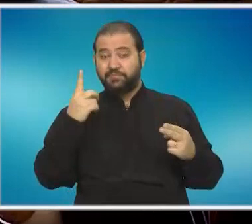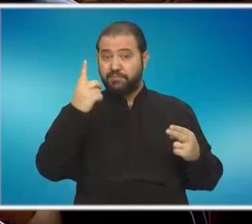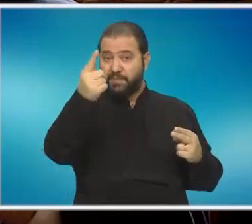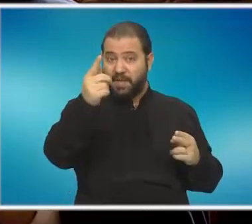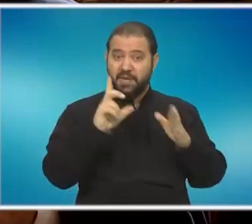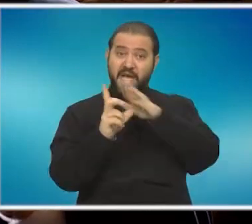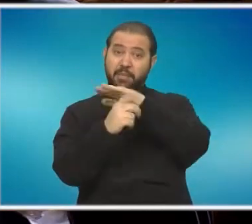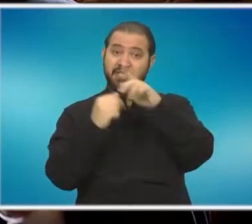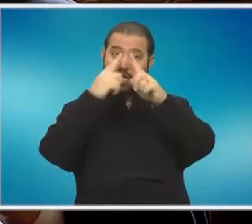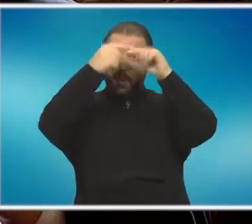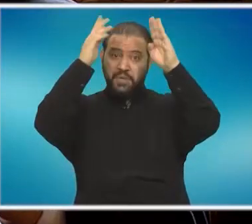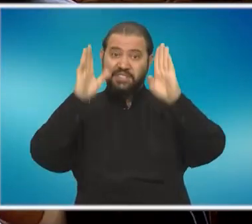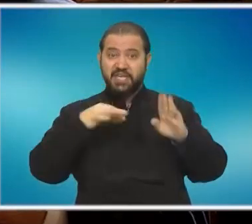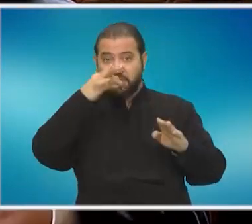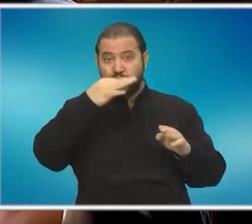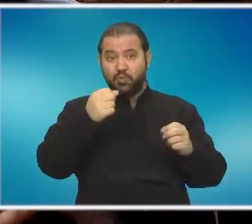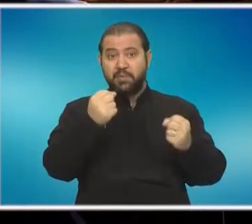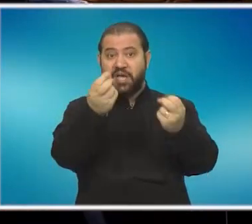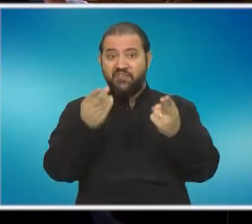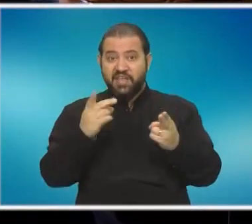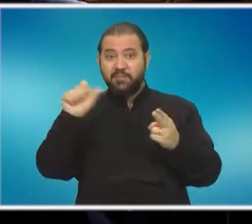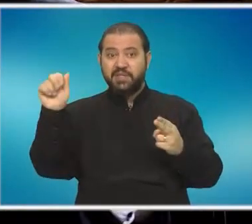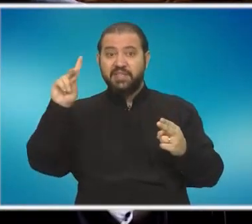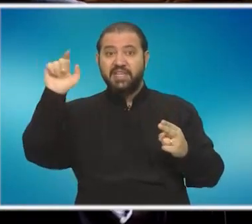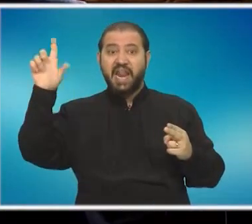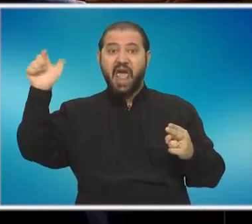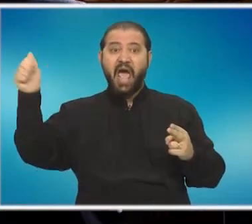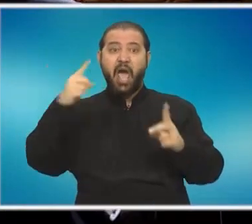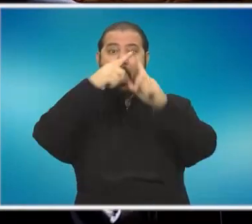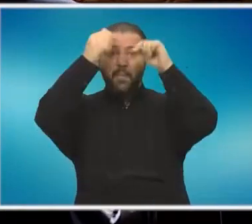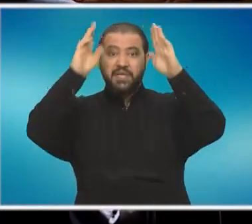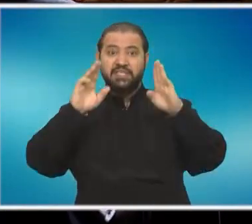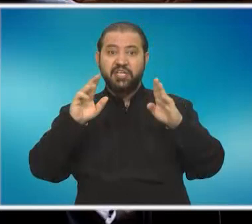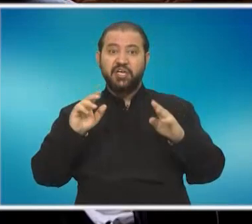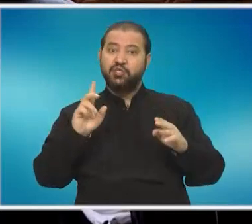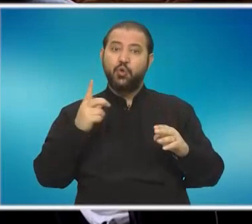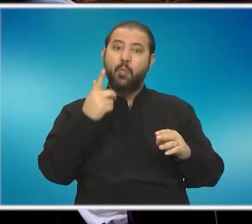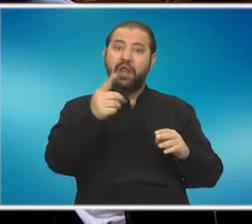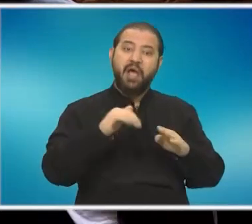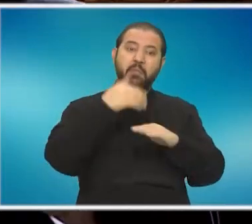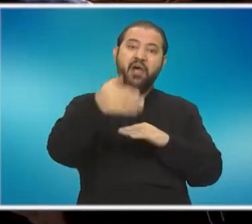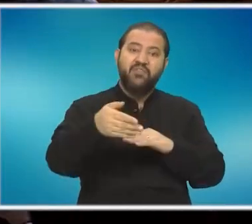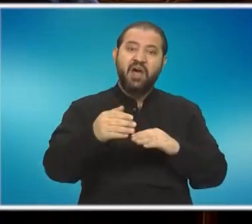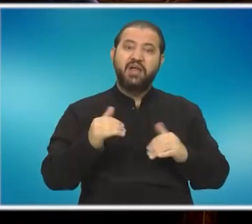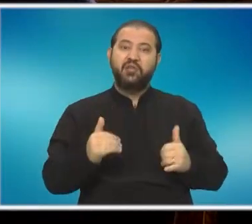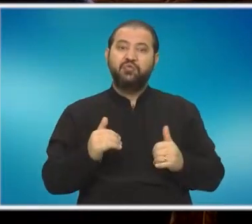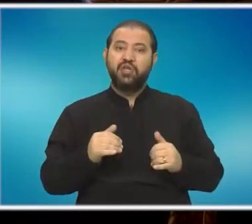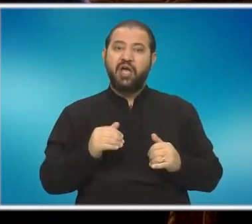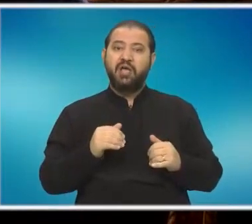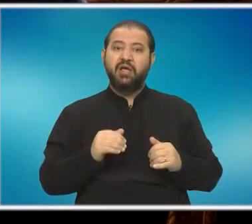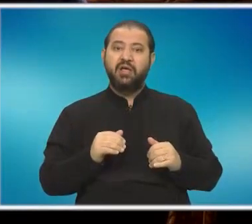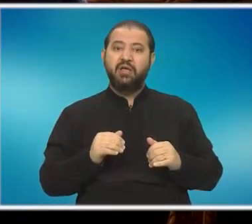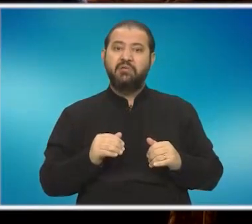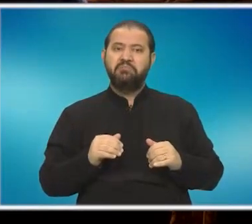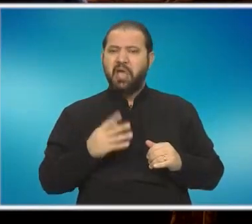Pleci din biserică, spui că ai fost la biserică, dar imediat, nici nu ajungi pe ușa bisericii, te-a